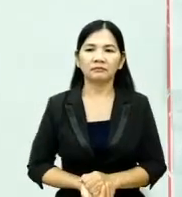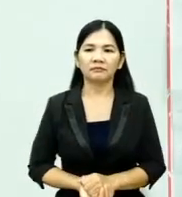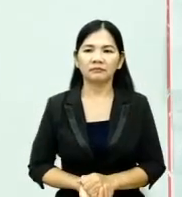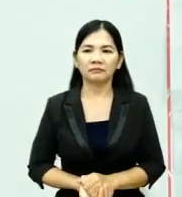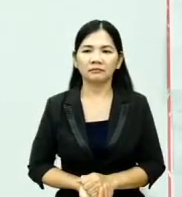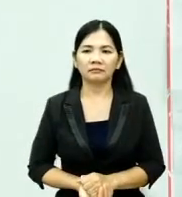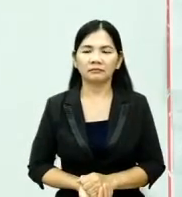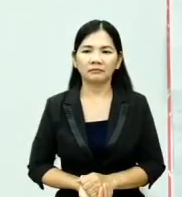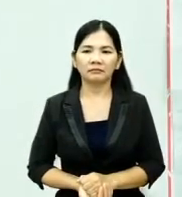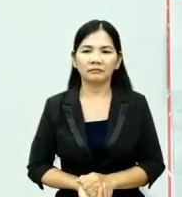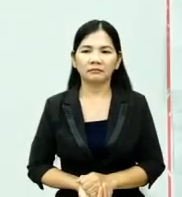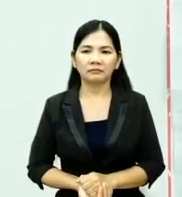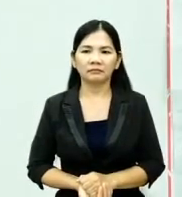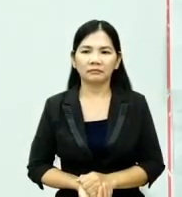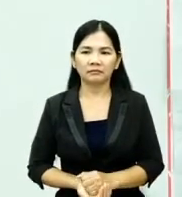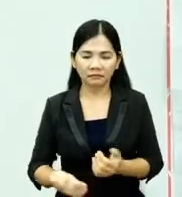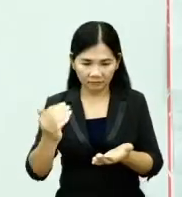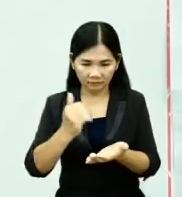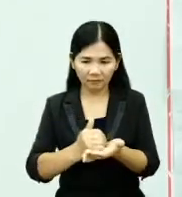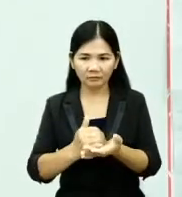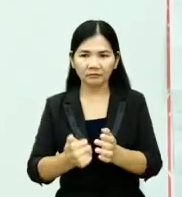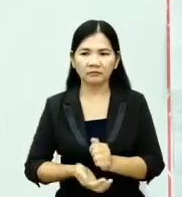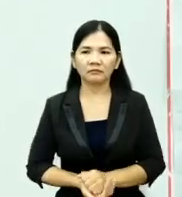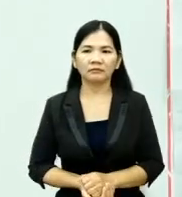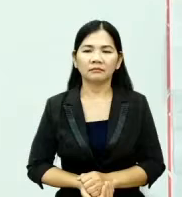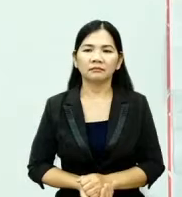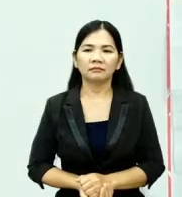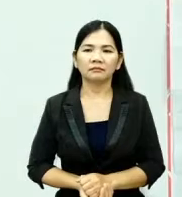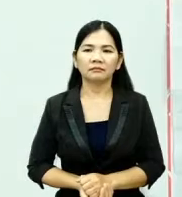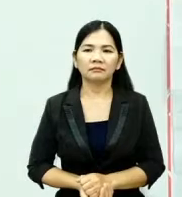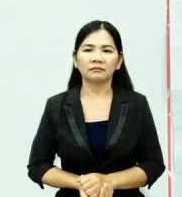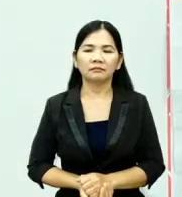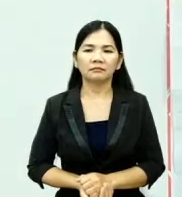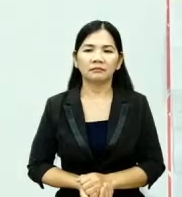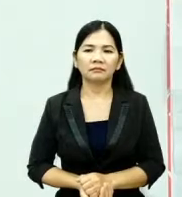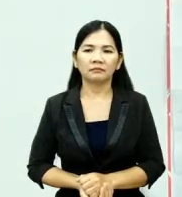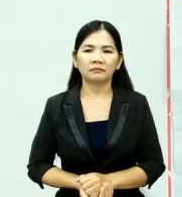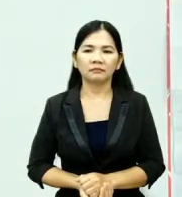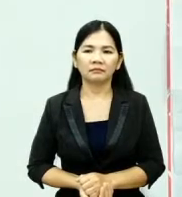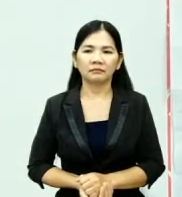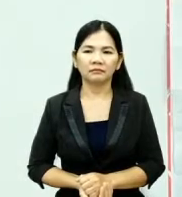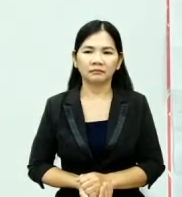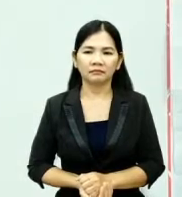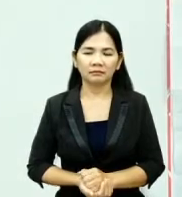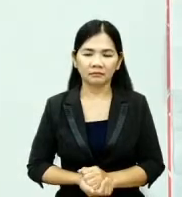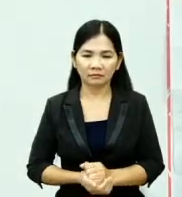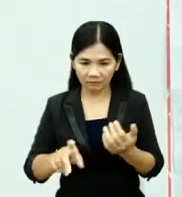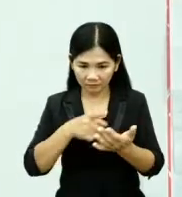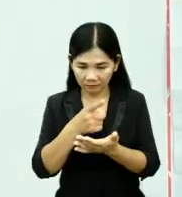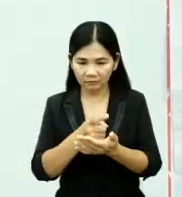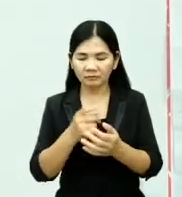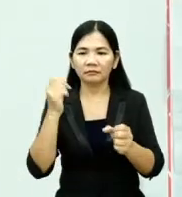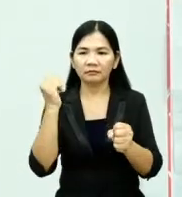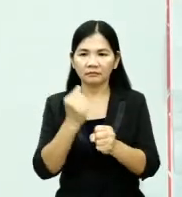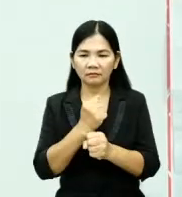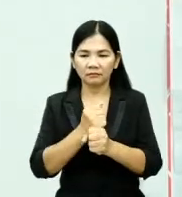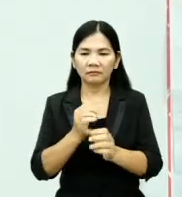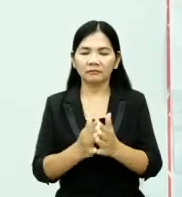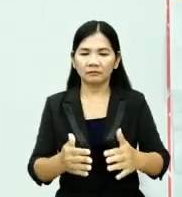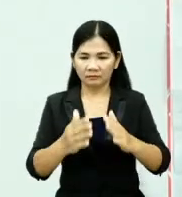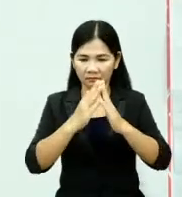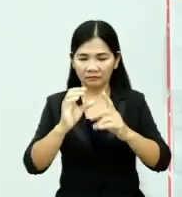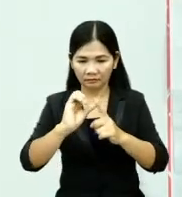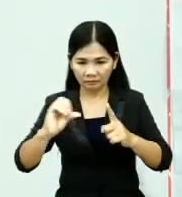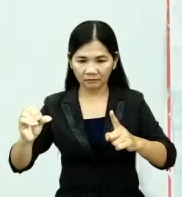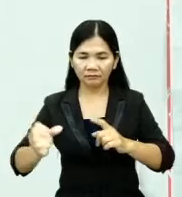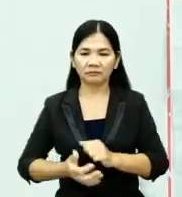con còn an bị này lắng vinh con nè chà an hỏi con trai ta thơ dương mấy chà cứ bằng cách là